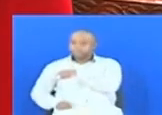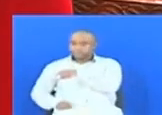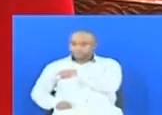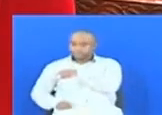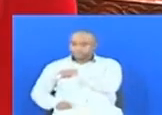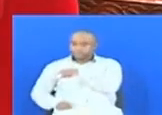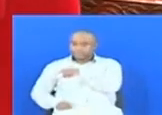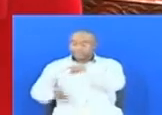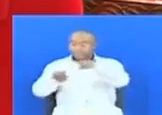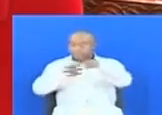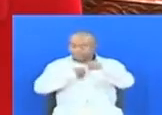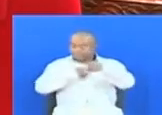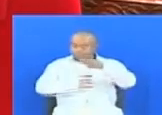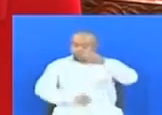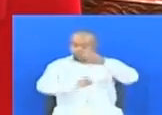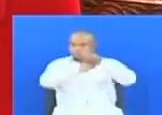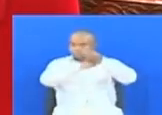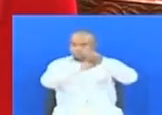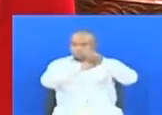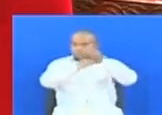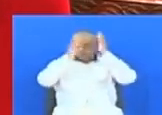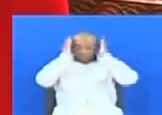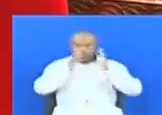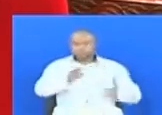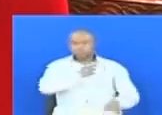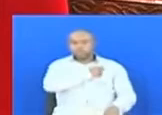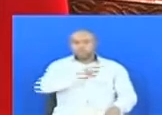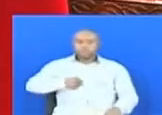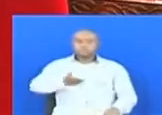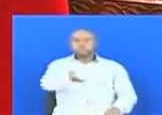Mimi ninaunga mkono kumpongeza Mheshimiwa Rais.